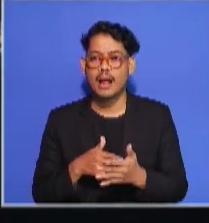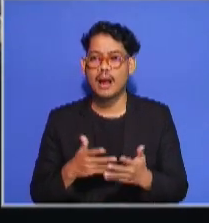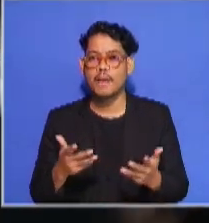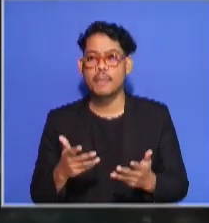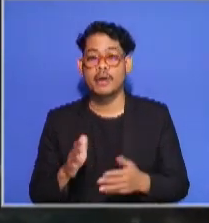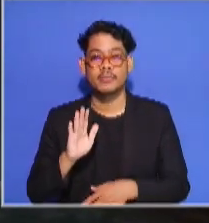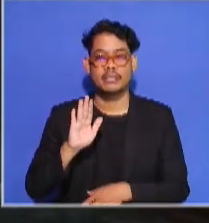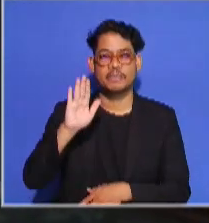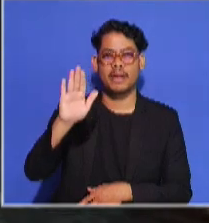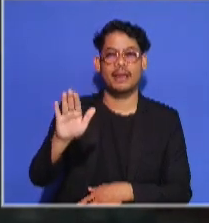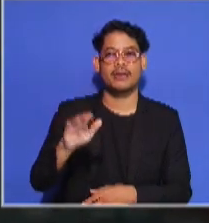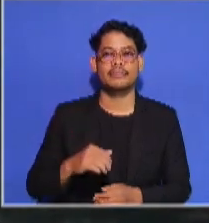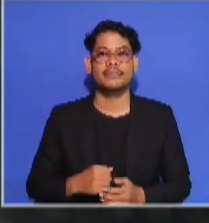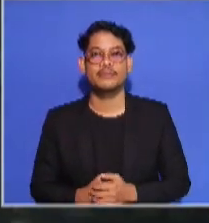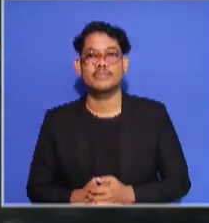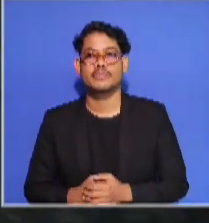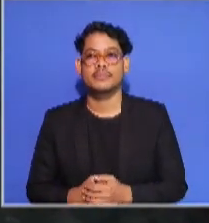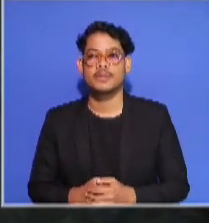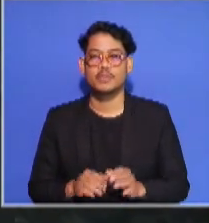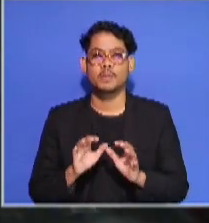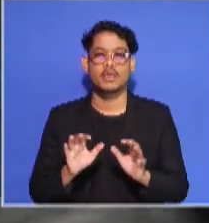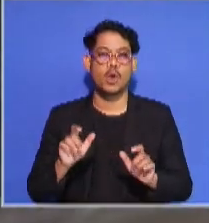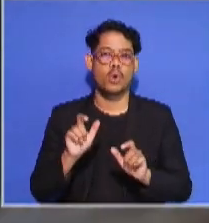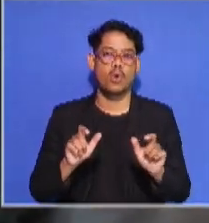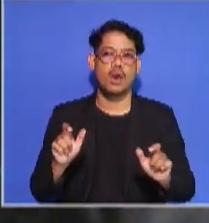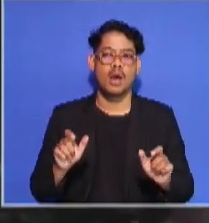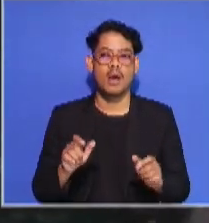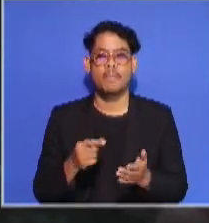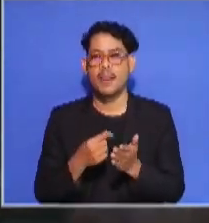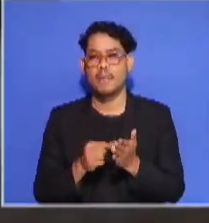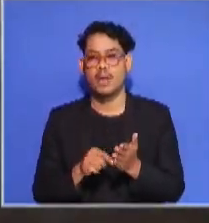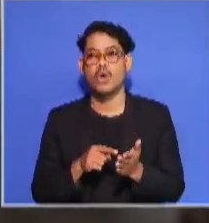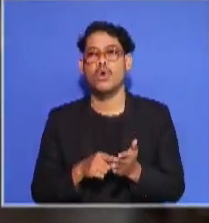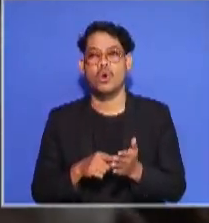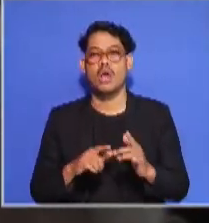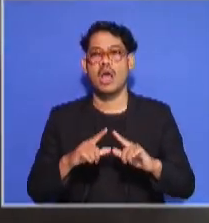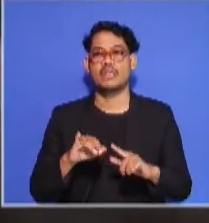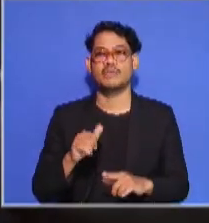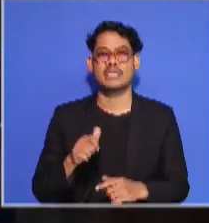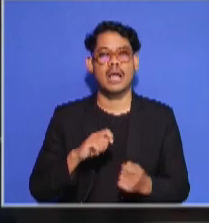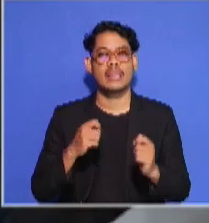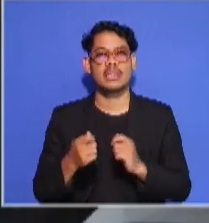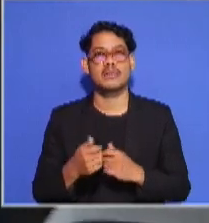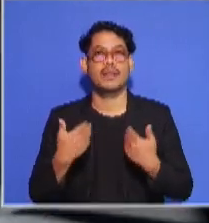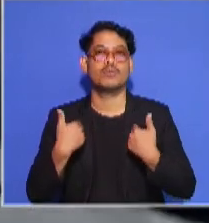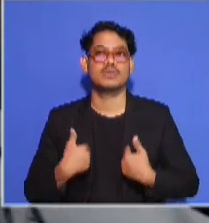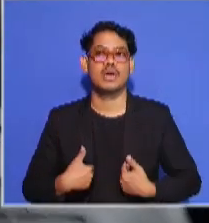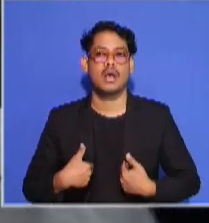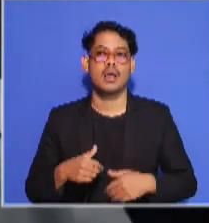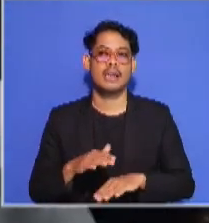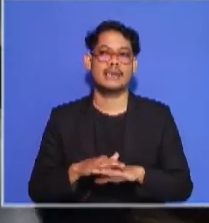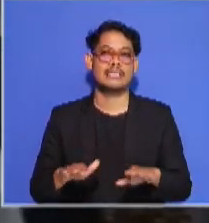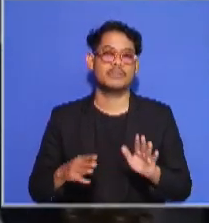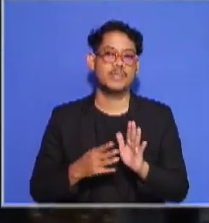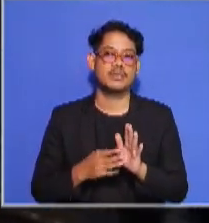depan. Banyak pihak menilai bahwa teknologi AI mampu mengganti aktivitas manusia dalam menyelesaikan pekerjaan